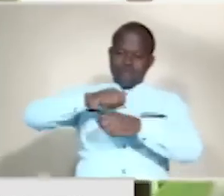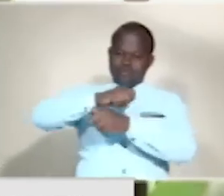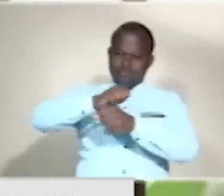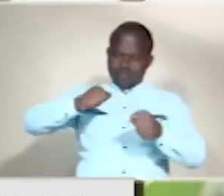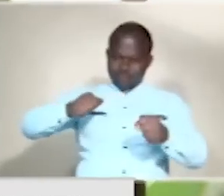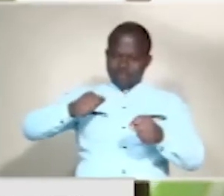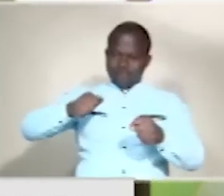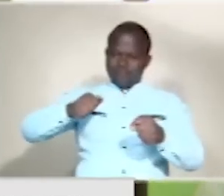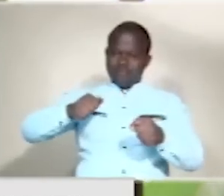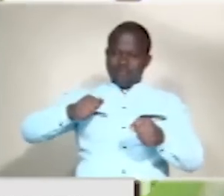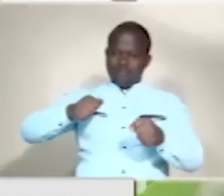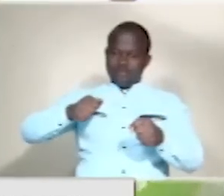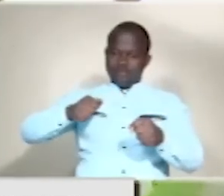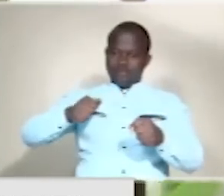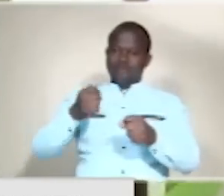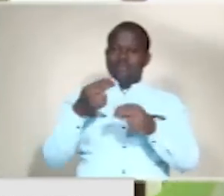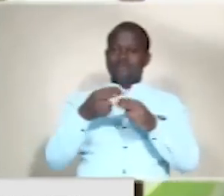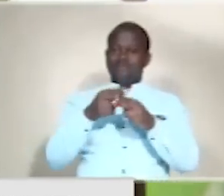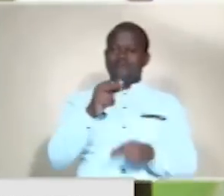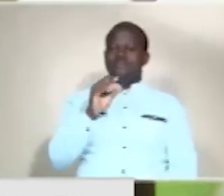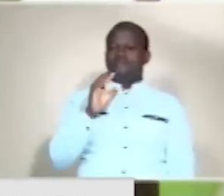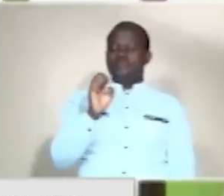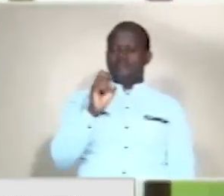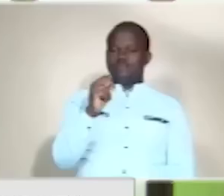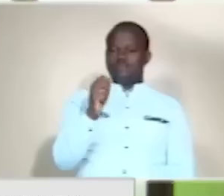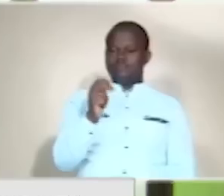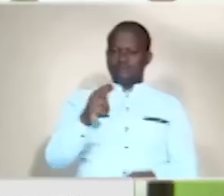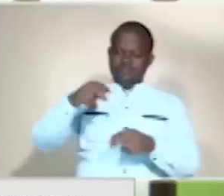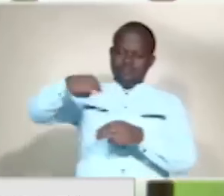aka gashishi twambiriza nyine niko twita sentire